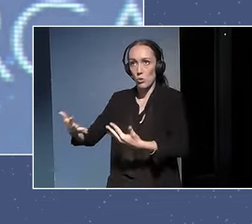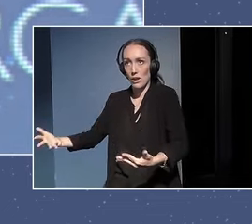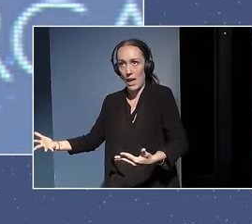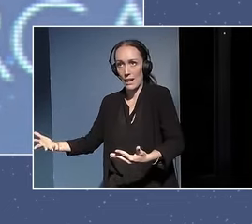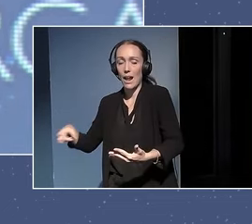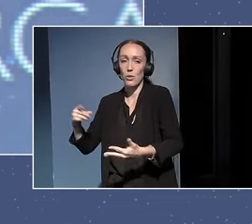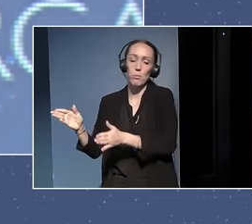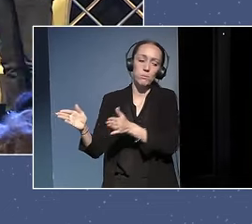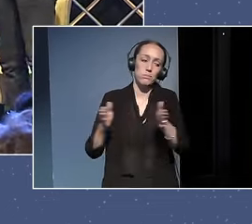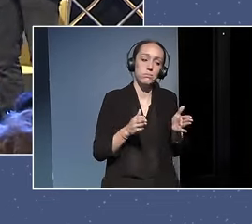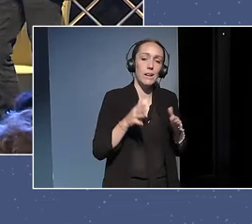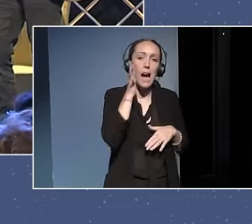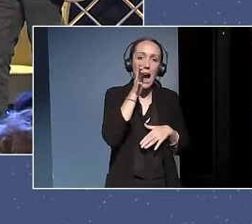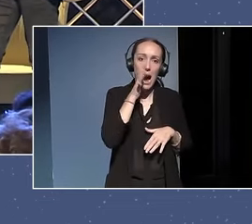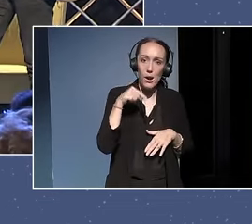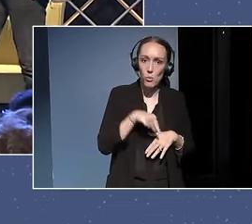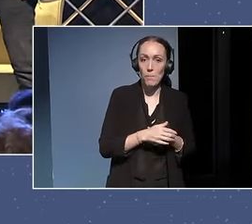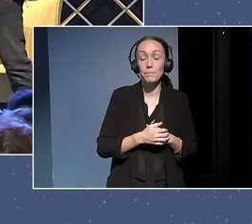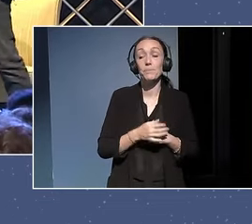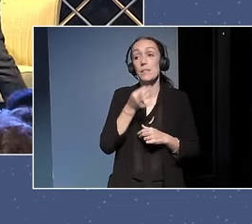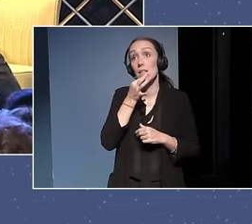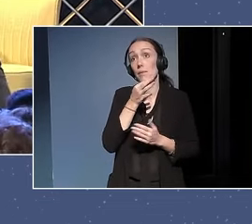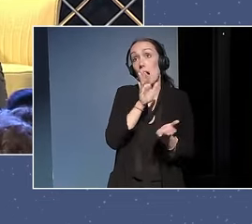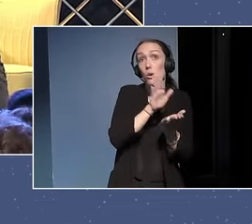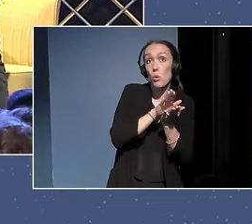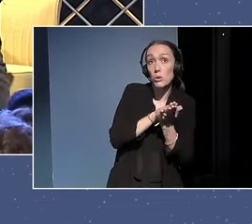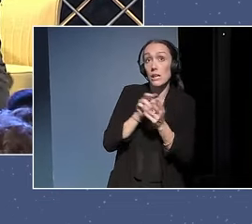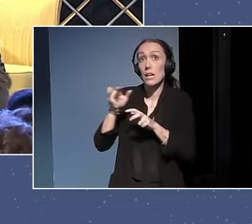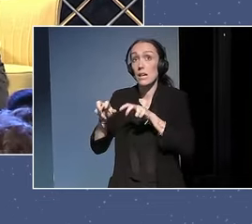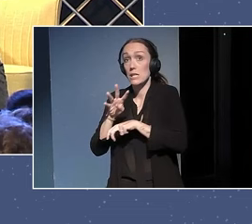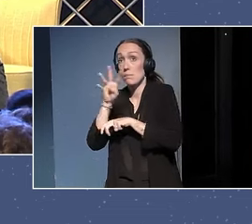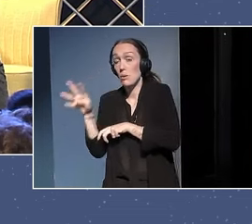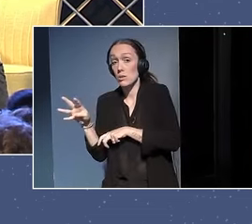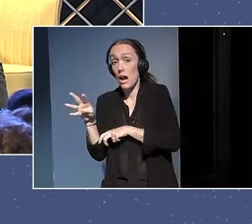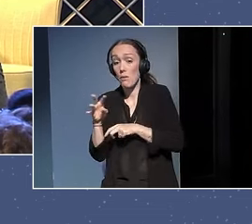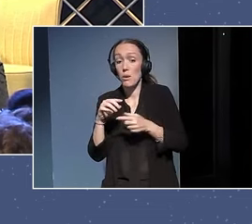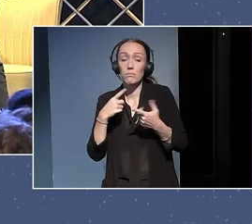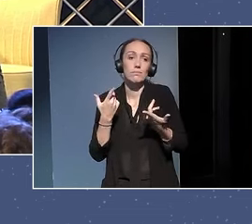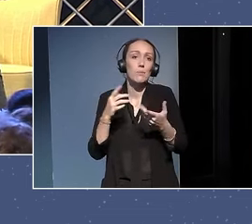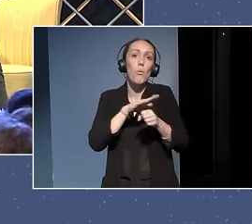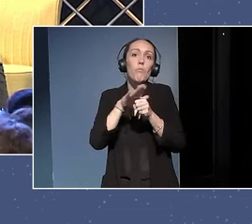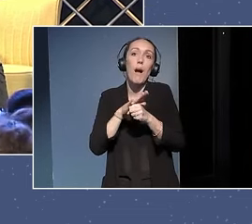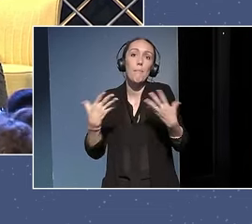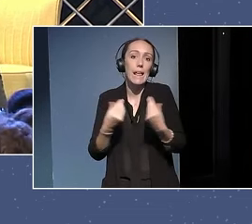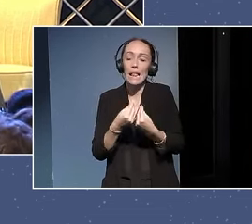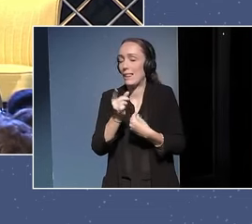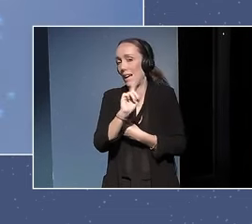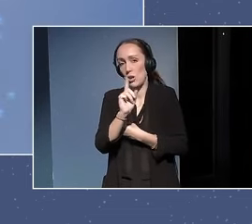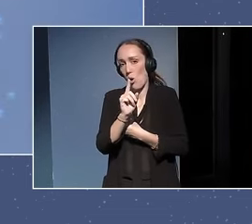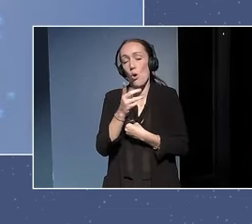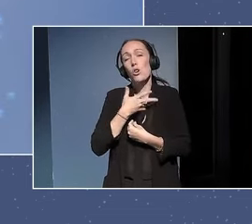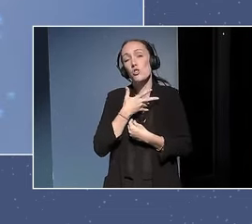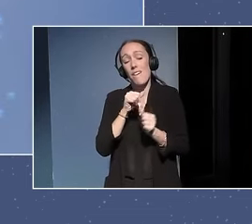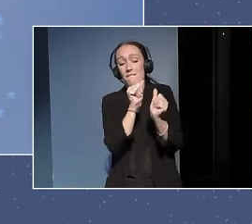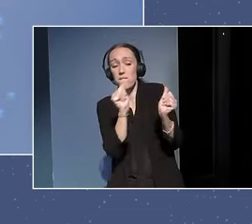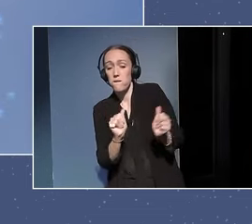coccodrilli e spinosauri non c'è una parentela c'è una somiglianza di forma esatto e i coccodrilli di